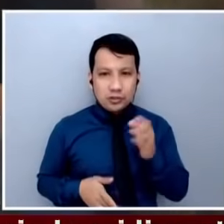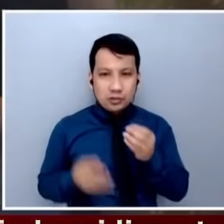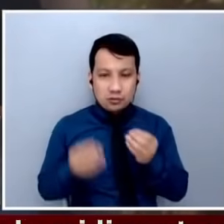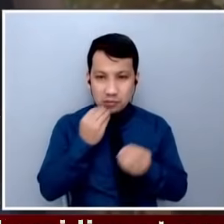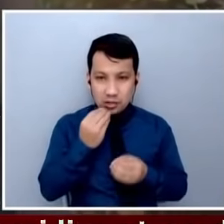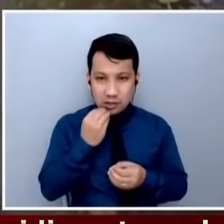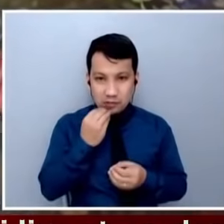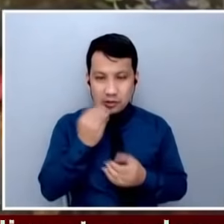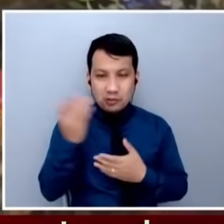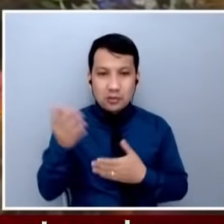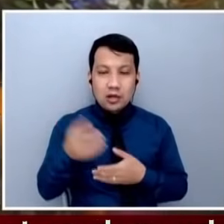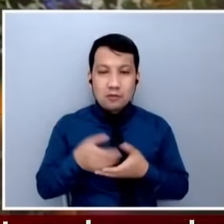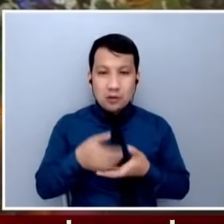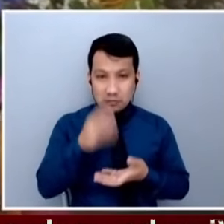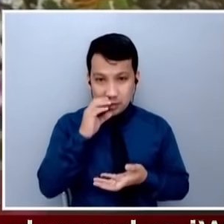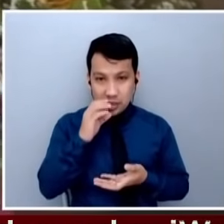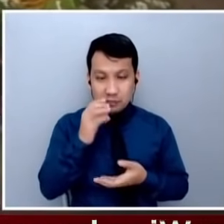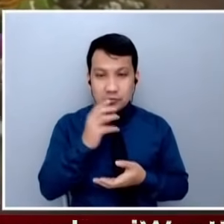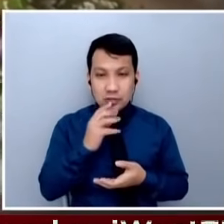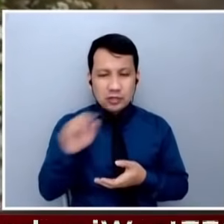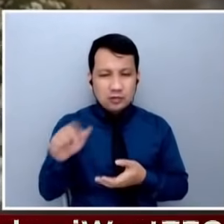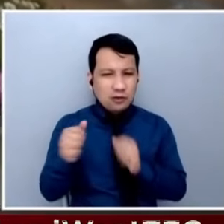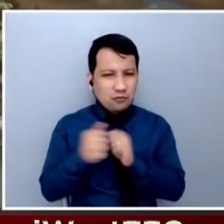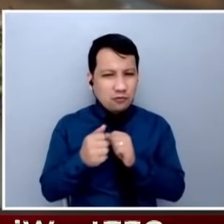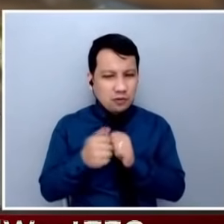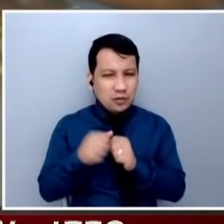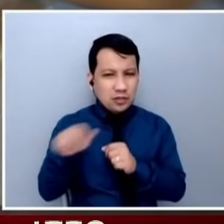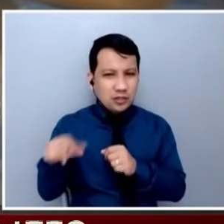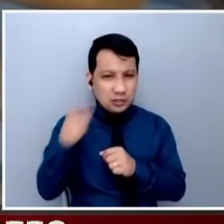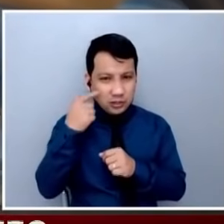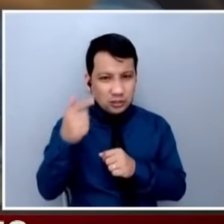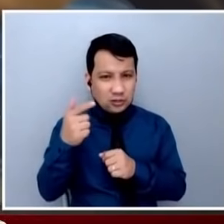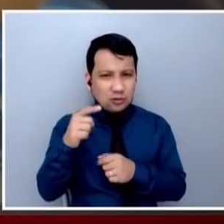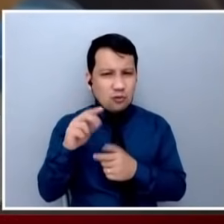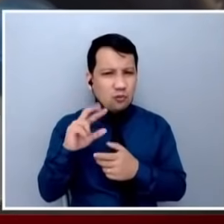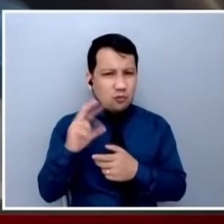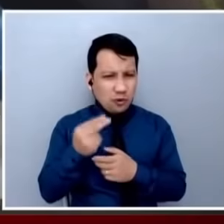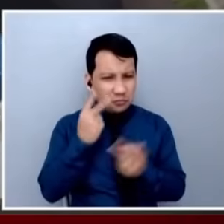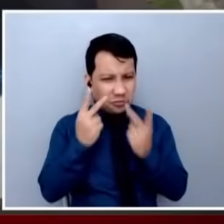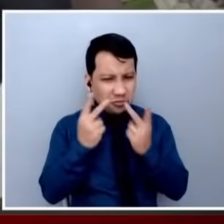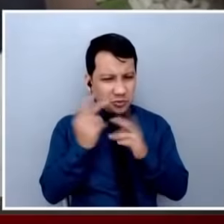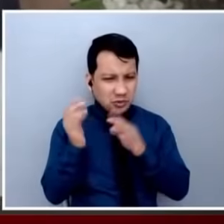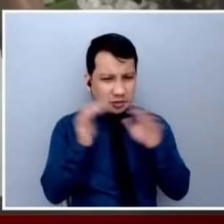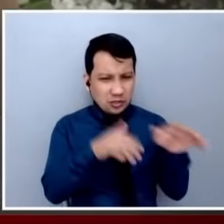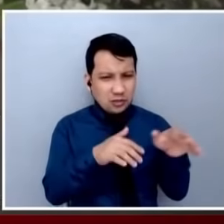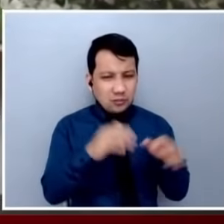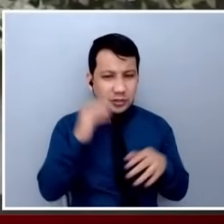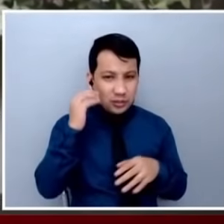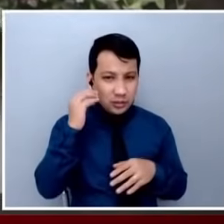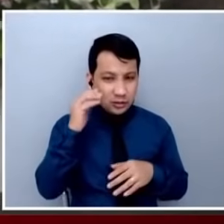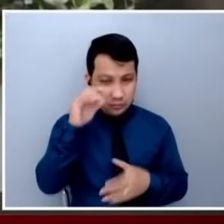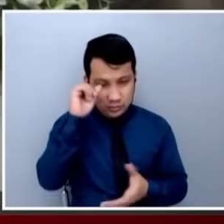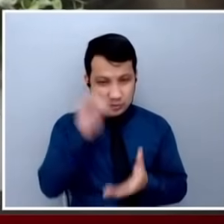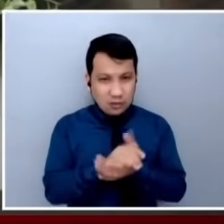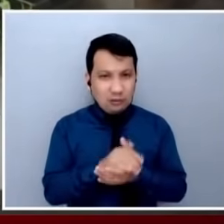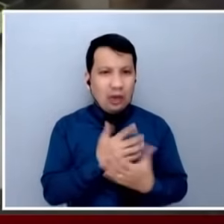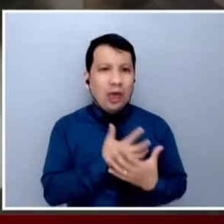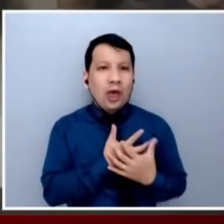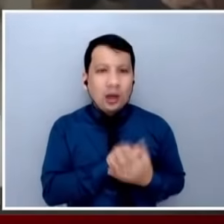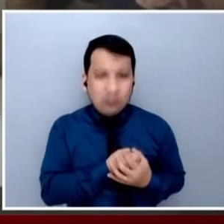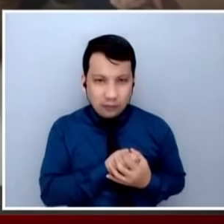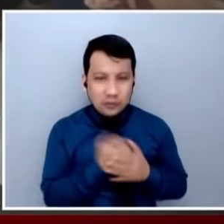inumin naman ang bitbit ng pamilya ni Clarencia Granada tuwing dadalaw sa asawang si Jay na namatay sa atake sa puso